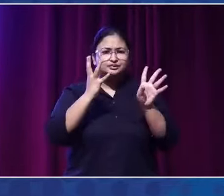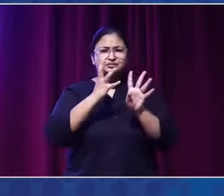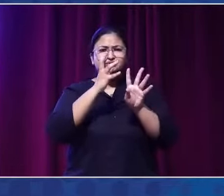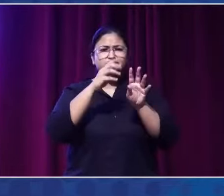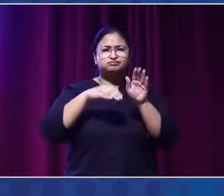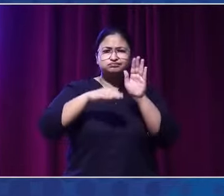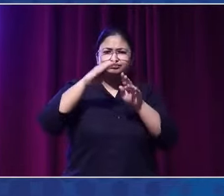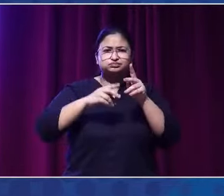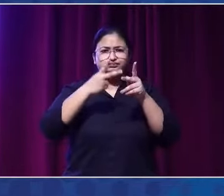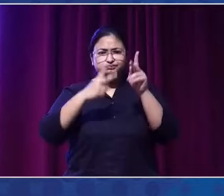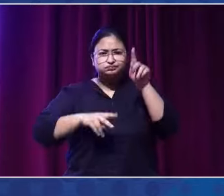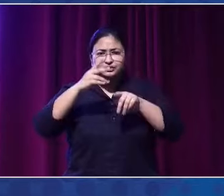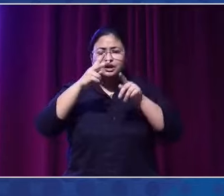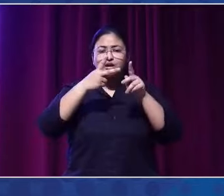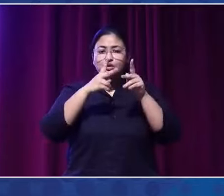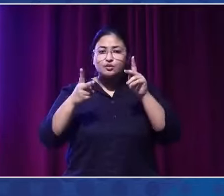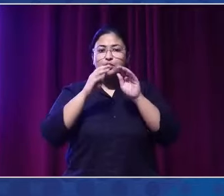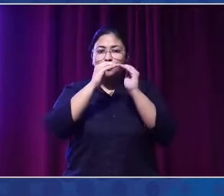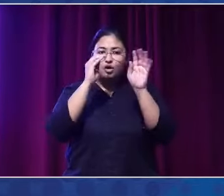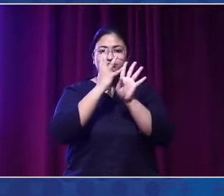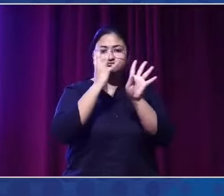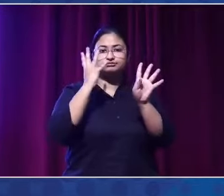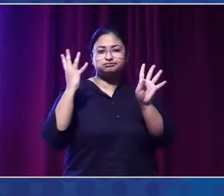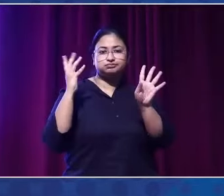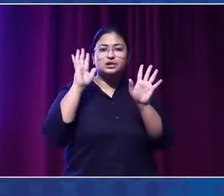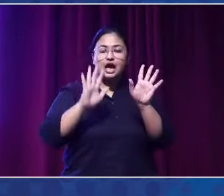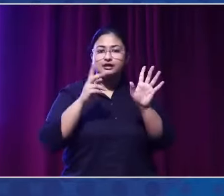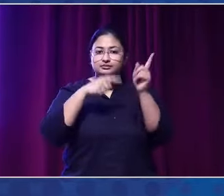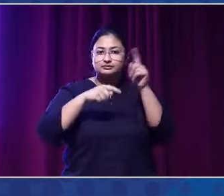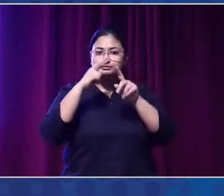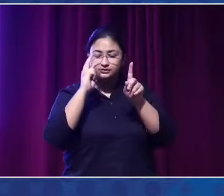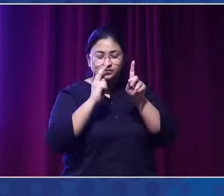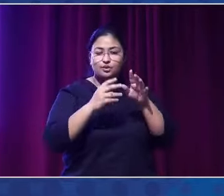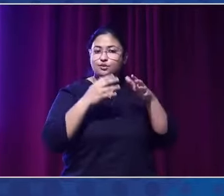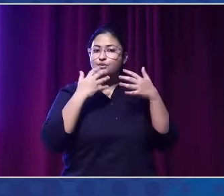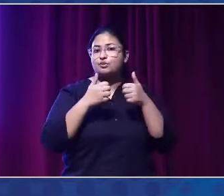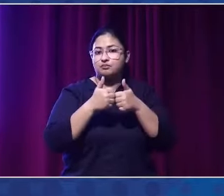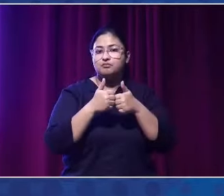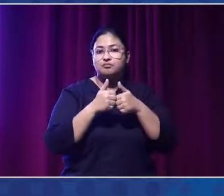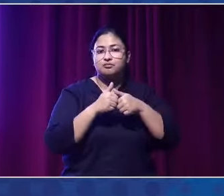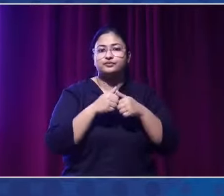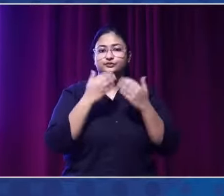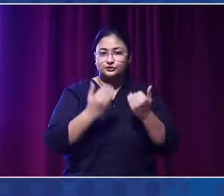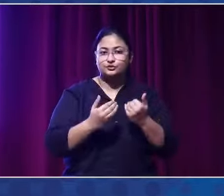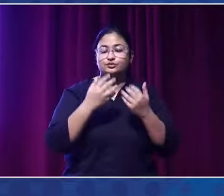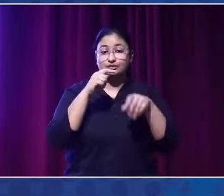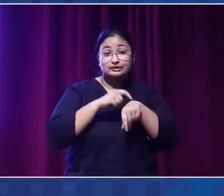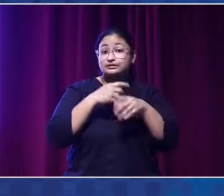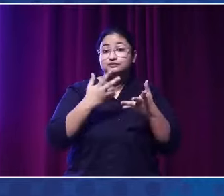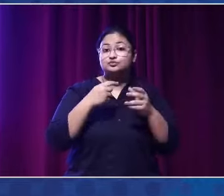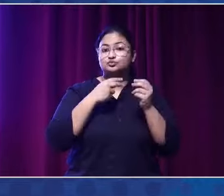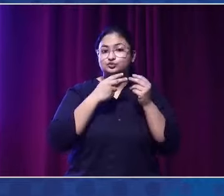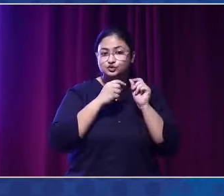के, देखा नहीं था। दे वर एक्सट्रीमली हैप्पी। नाउ दिस इज द टाइम टू शो यू व्हाट वी डिड इन द